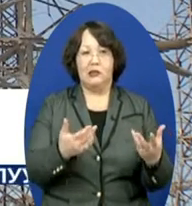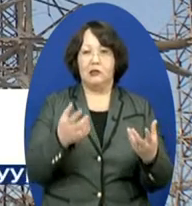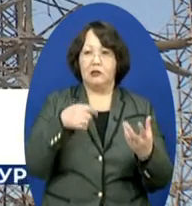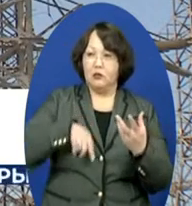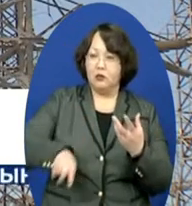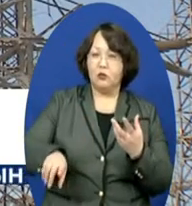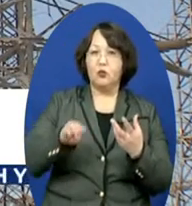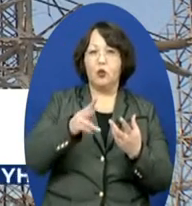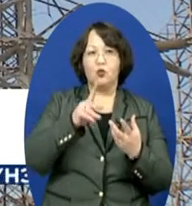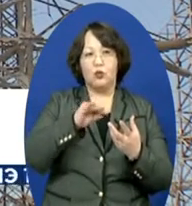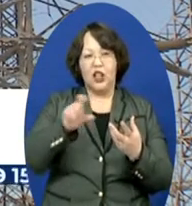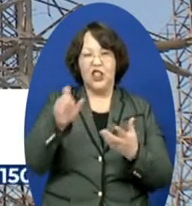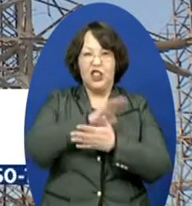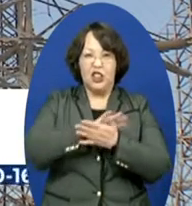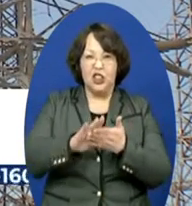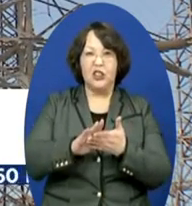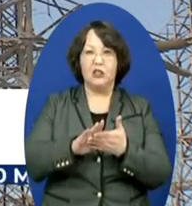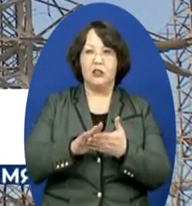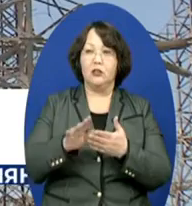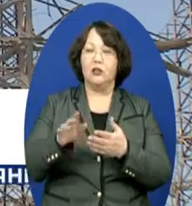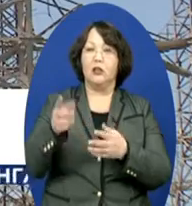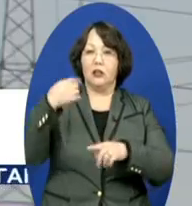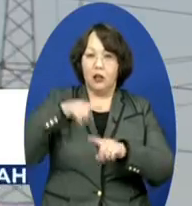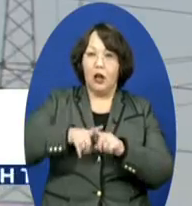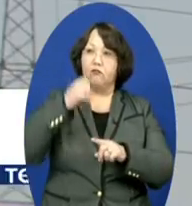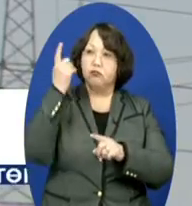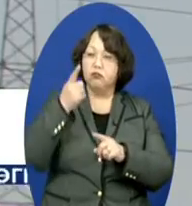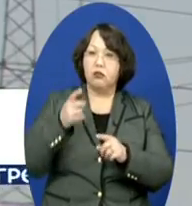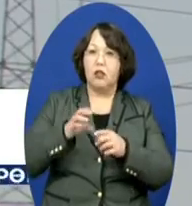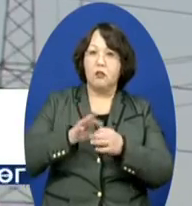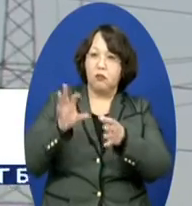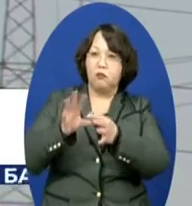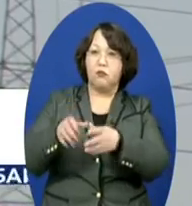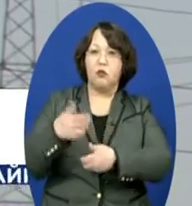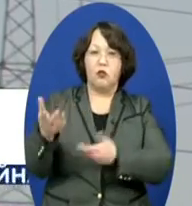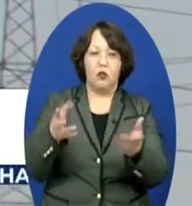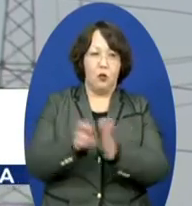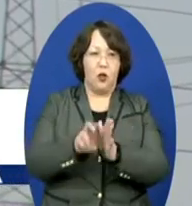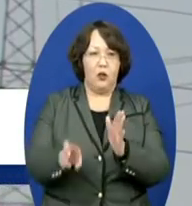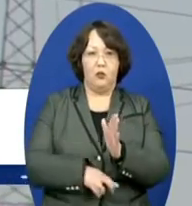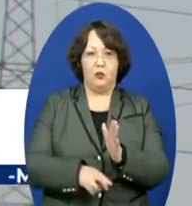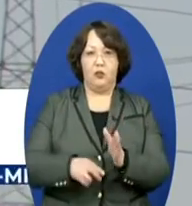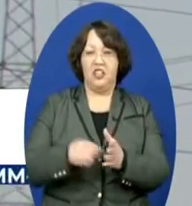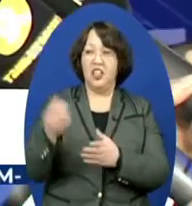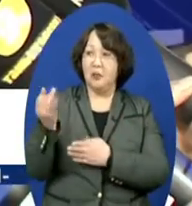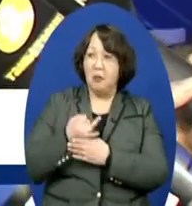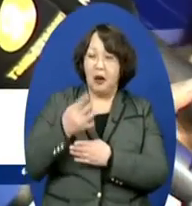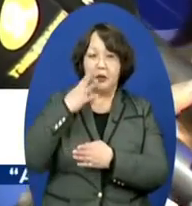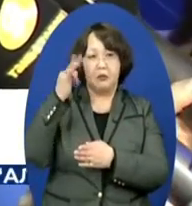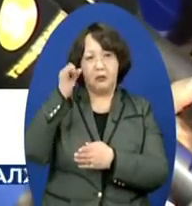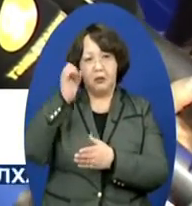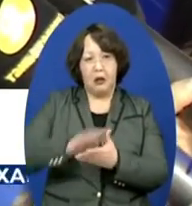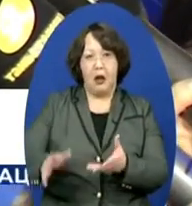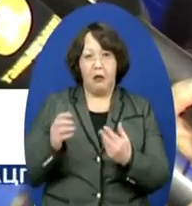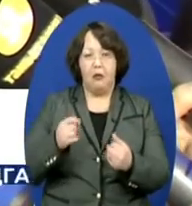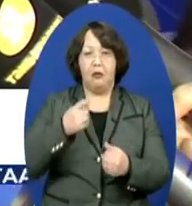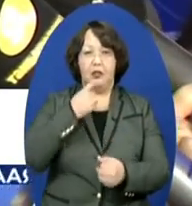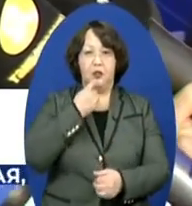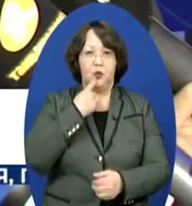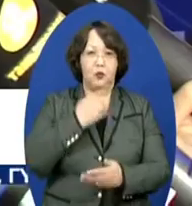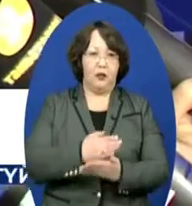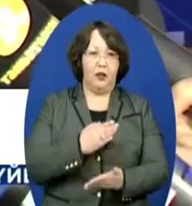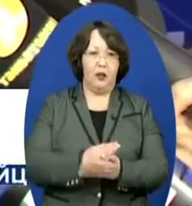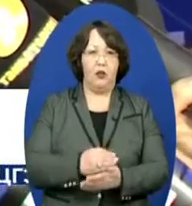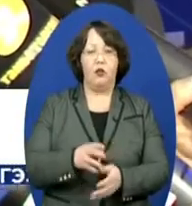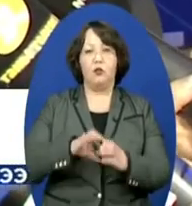дамжуулах түгээх сүлжээтэй. Шинээр хэрэглэгч холбох боломжгүй импортын хараат эрчим хүчний салбартаа олжээ. Олон улсын жишээр бол